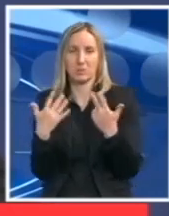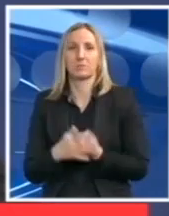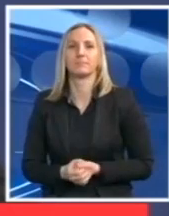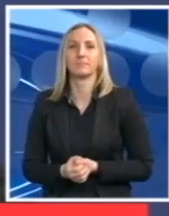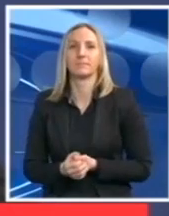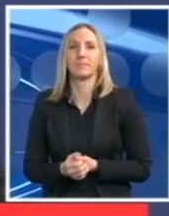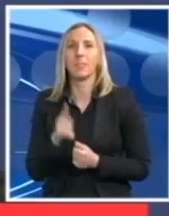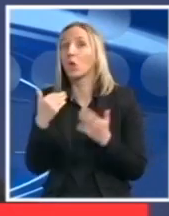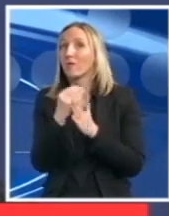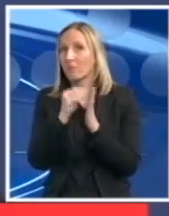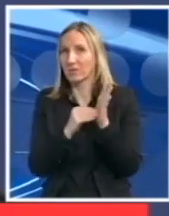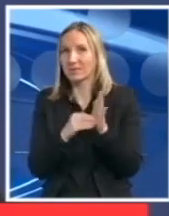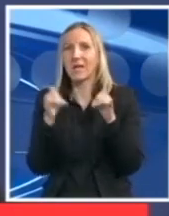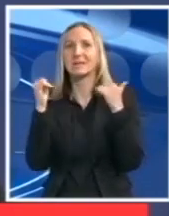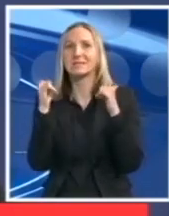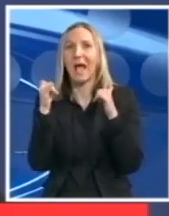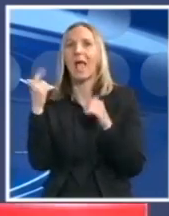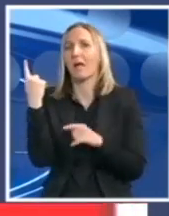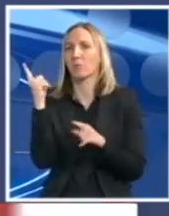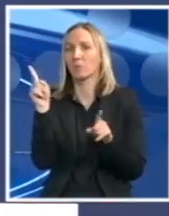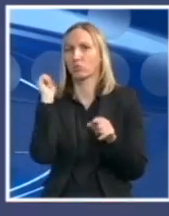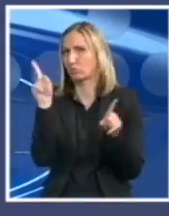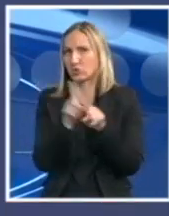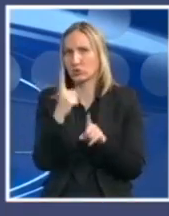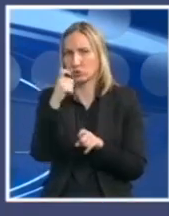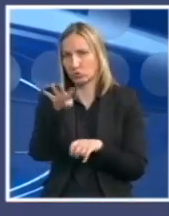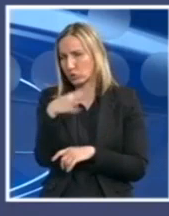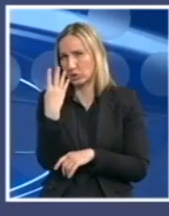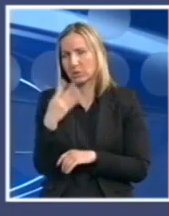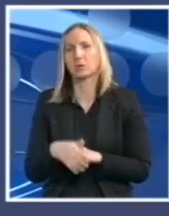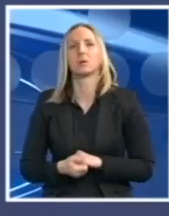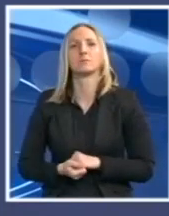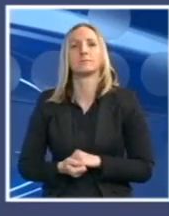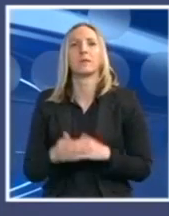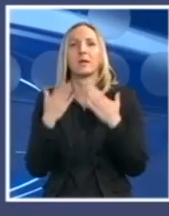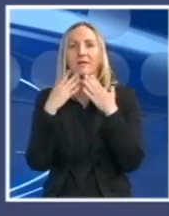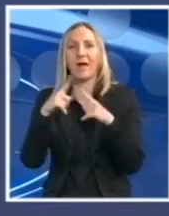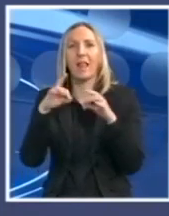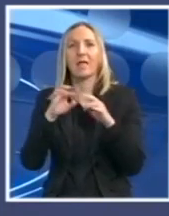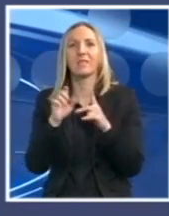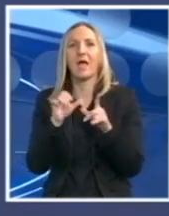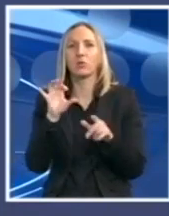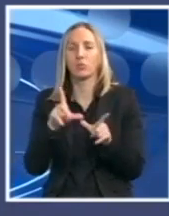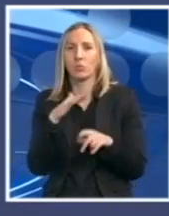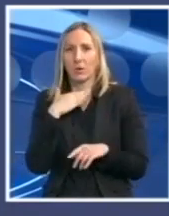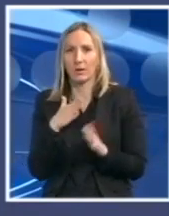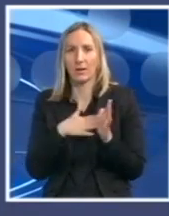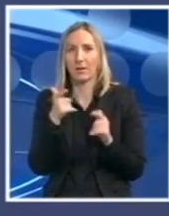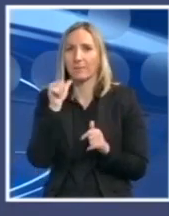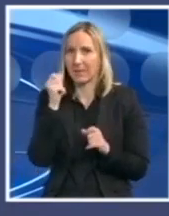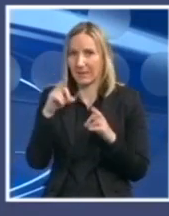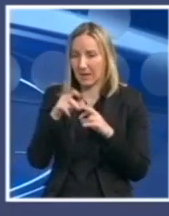Ovo na sajmu je od juče 104. Hvala. Agencija Tanjug, Miru, izvolite. Dobar